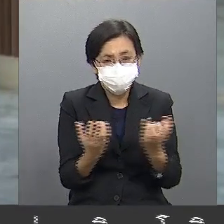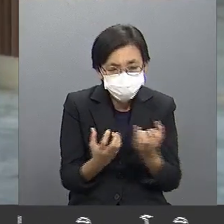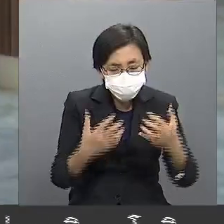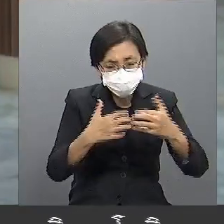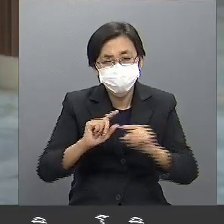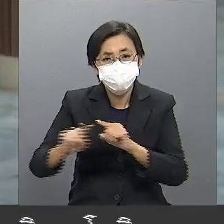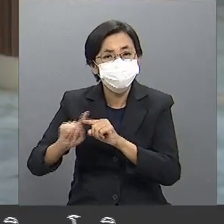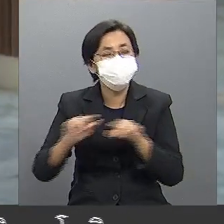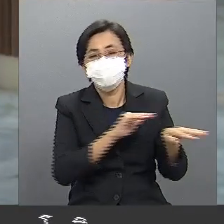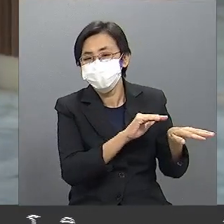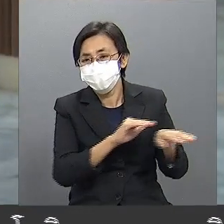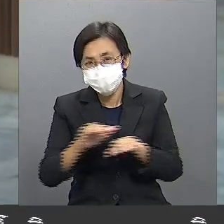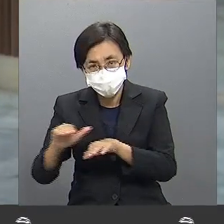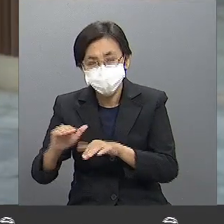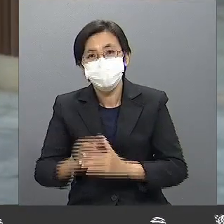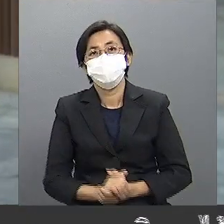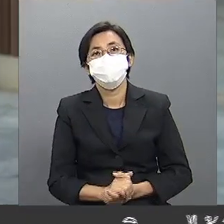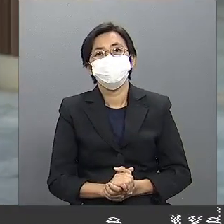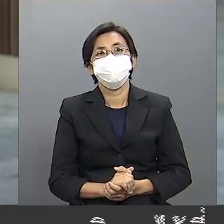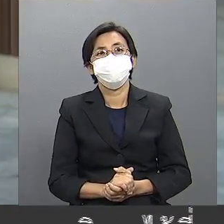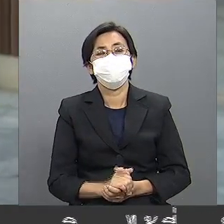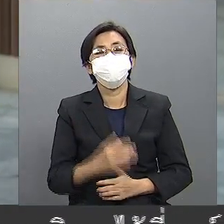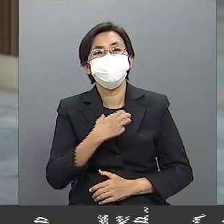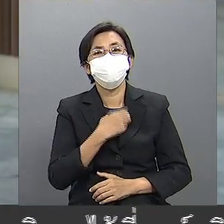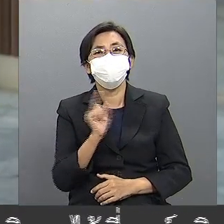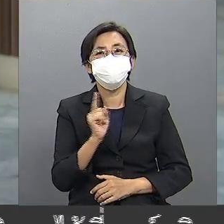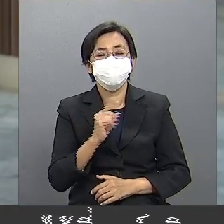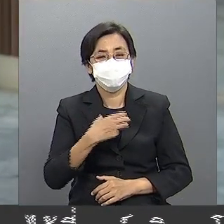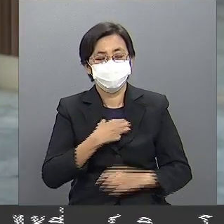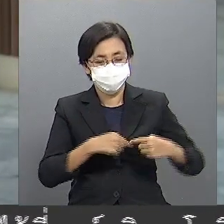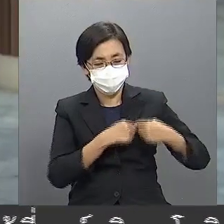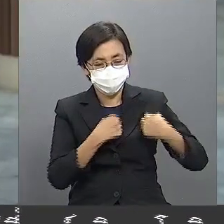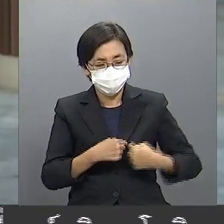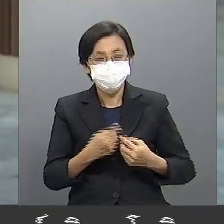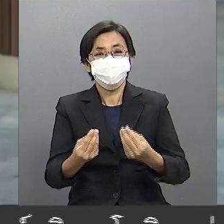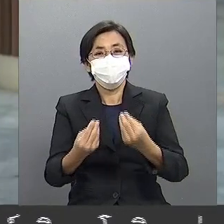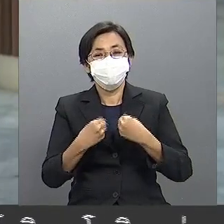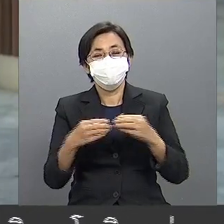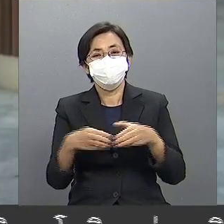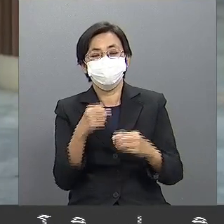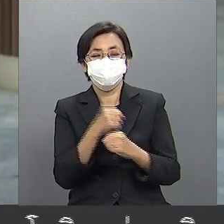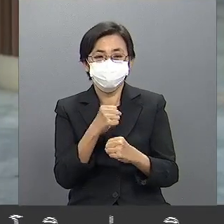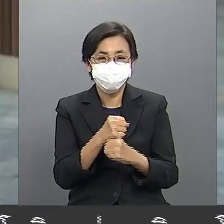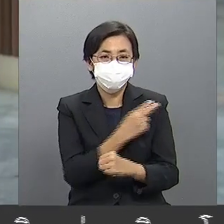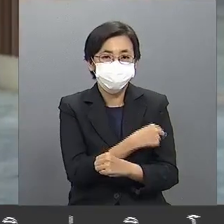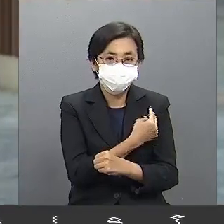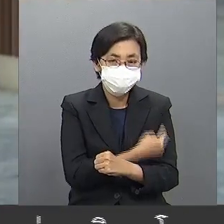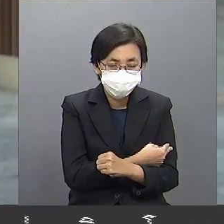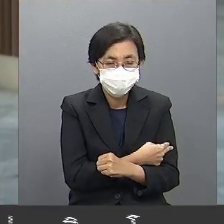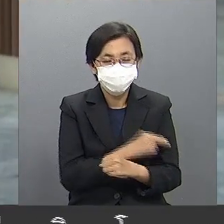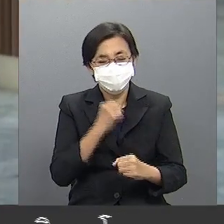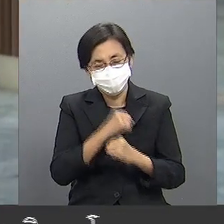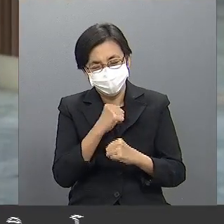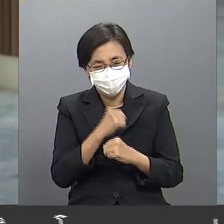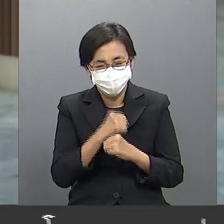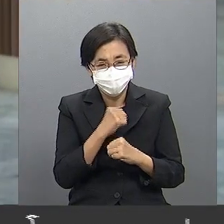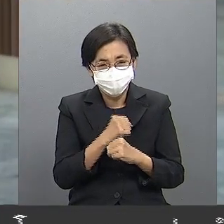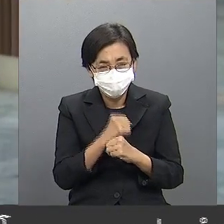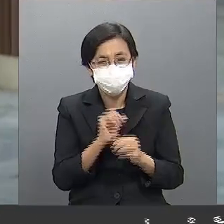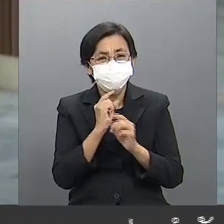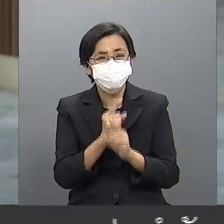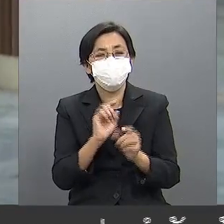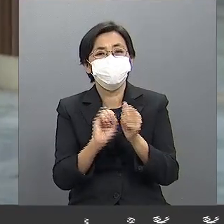ำสั่งของทางจังหวัดให้ปิดสถานที่เสี่ยงการแพร่เชื้อโควิด-19 ทั้ง11ประเภทและได้มีการขอความร่วมมือให้ประชาชนนั้นงดออกจากบ้